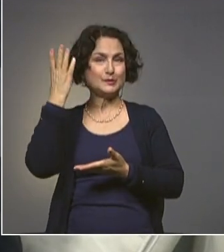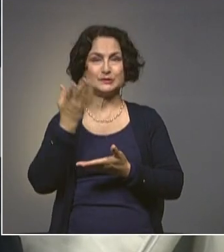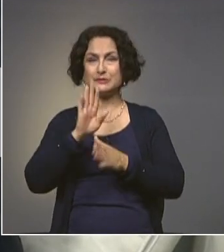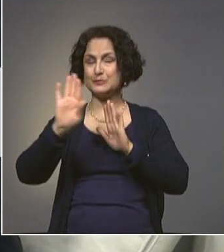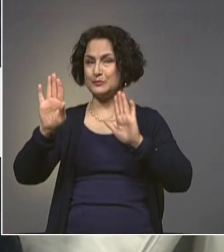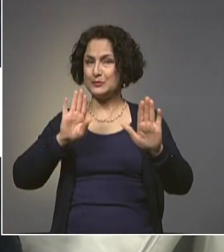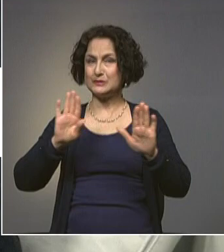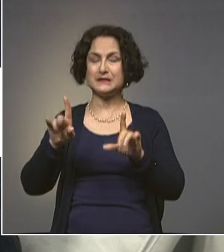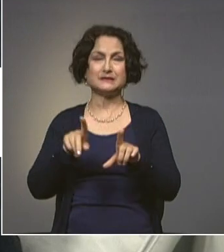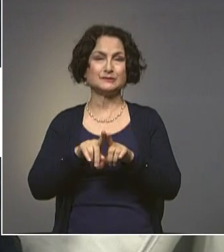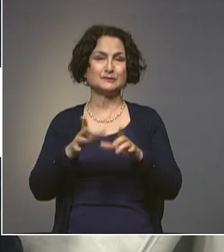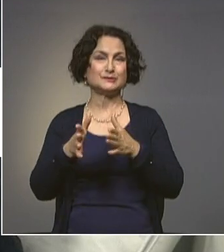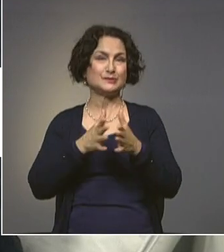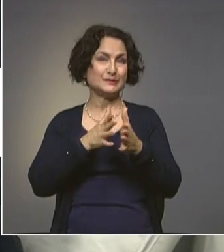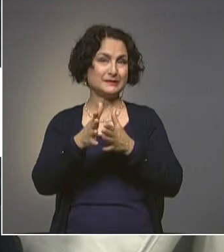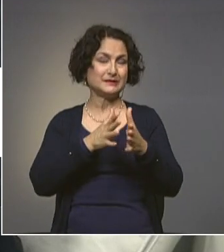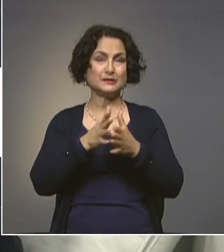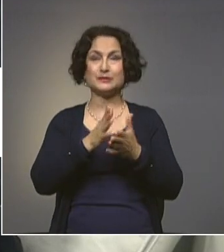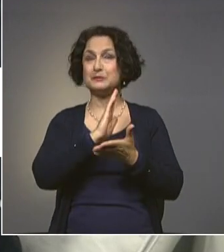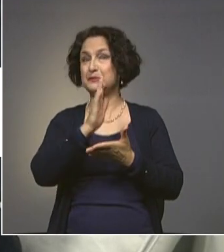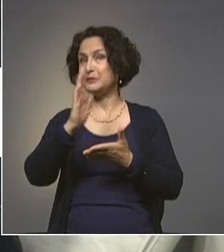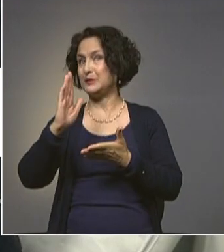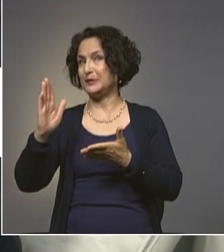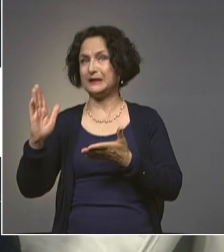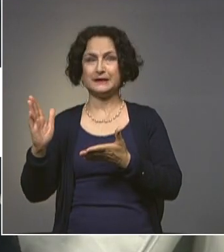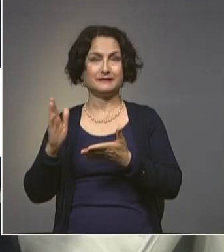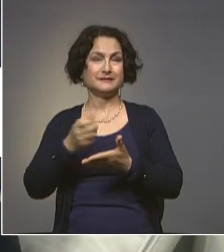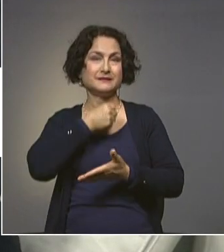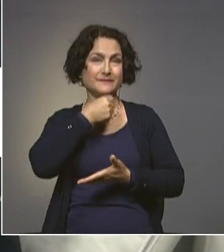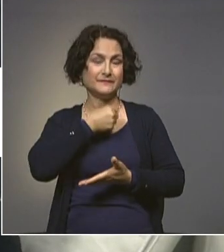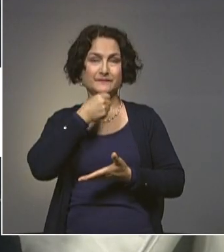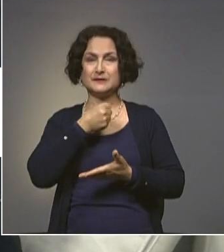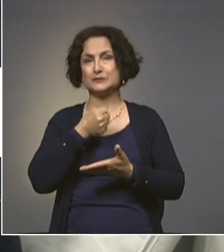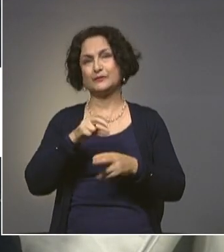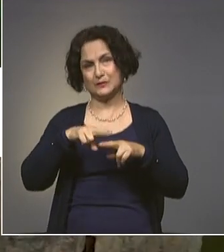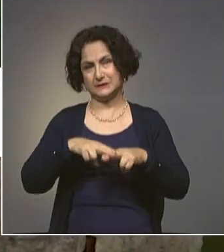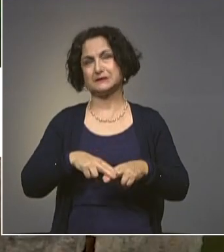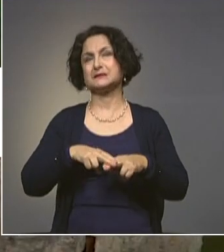карти в Народна библиотека Иван Вазов обаче остават непроменени. Ето и подробностите.